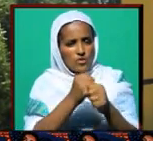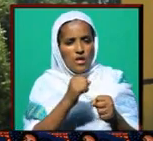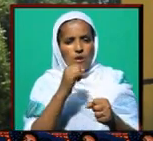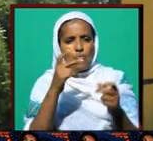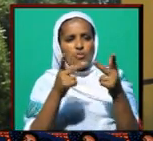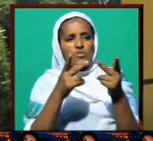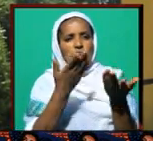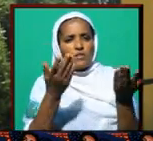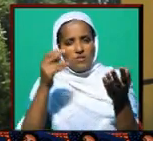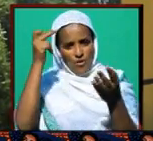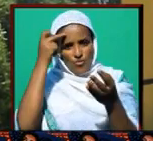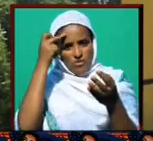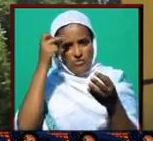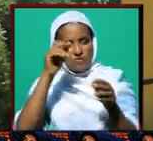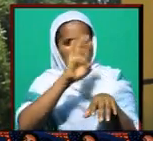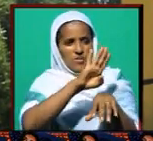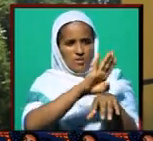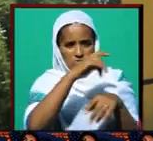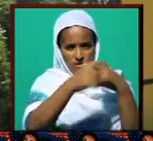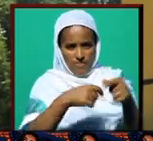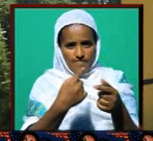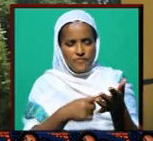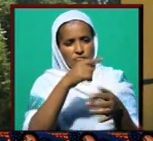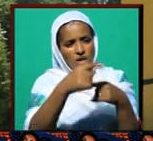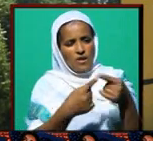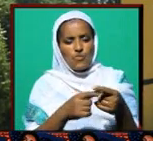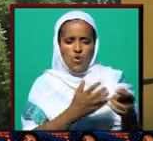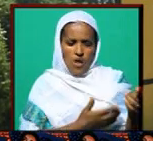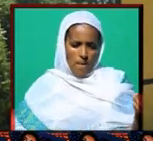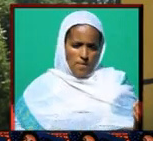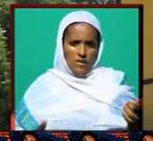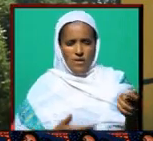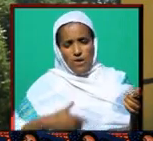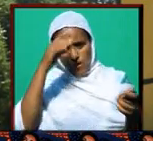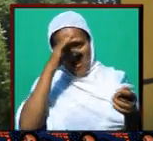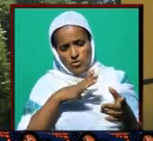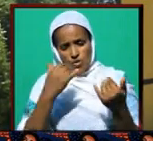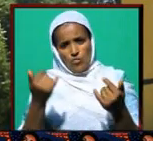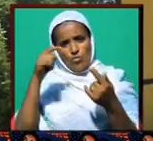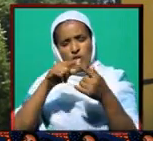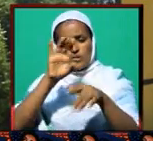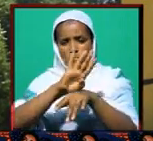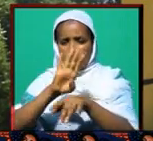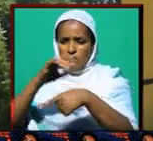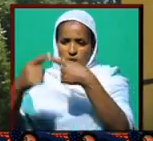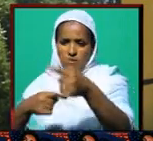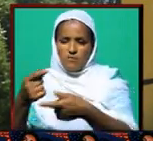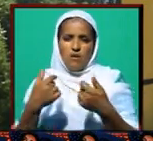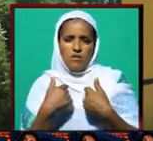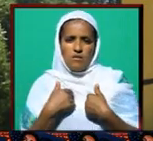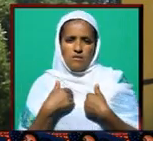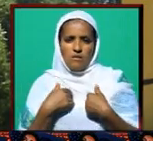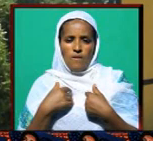እንደሆነ ሲርበው እየሮጠ ሄደው ዳዊት ወደ ቤተ እግዚአብሔር ነው። በራበው ሰዓት ሄዶ አቤሜሌክ ካህኑን ራበኝ፣ የራበው ሰው